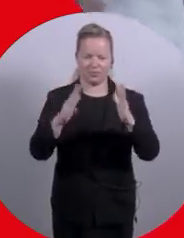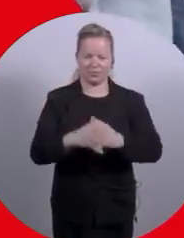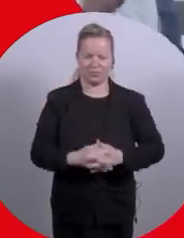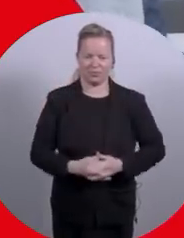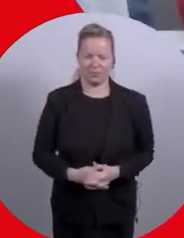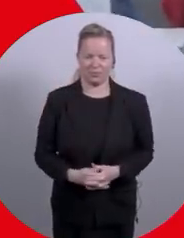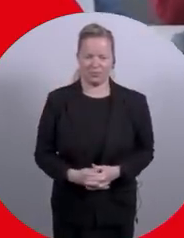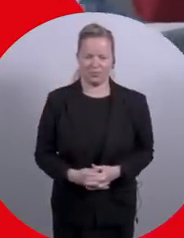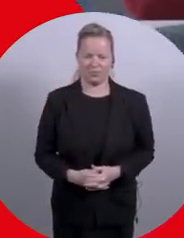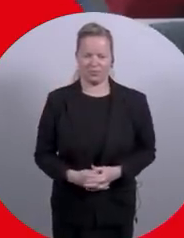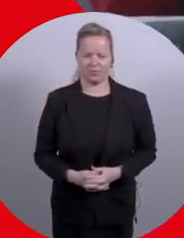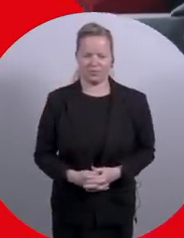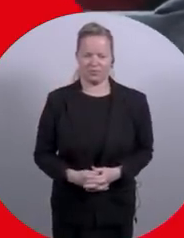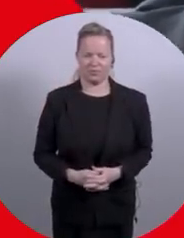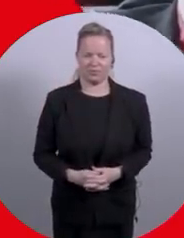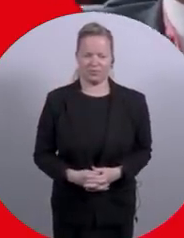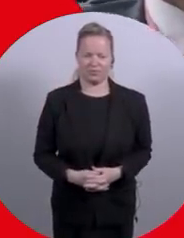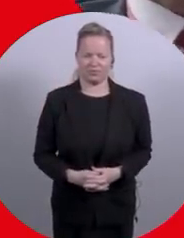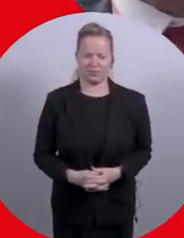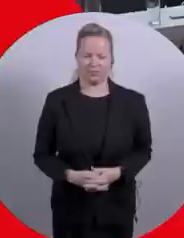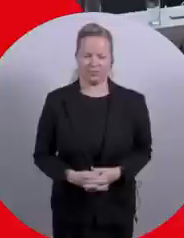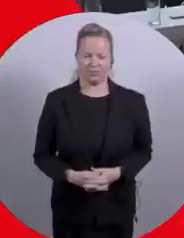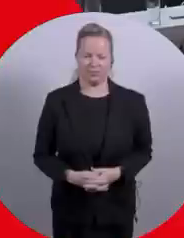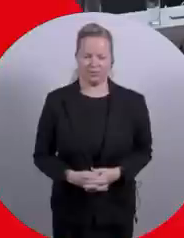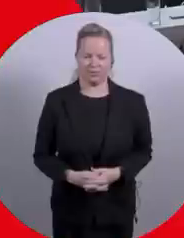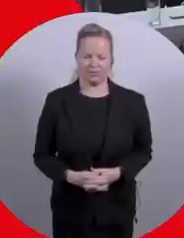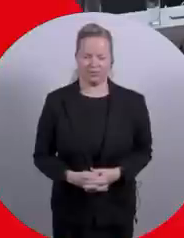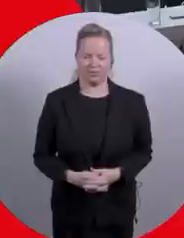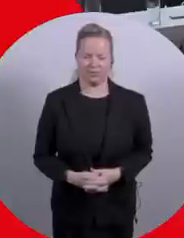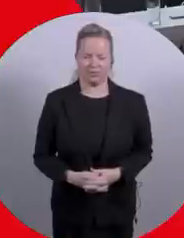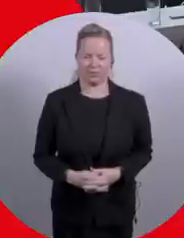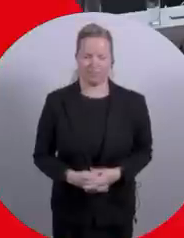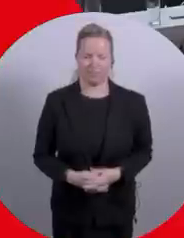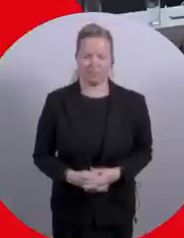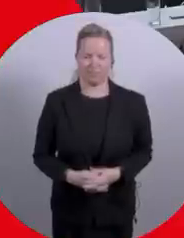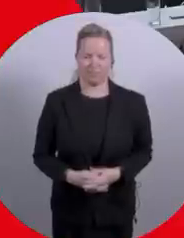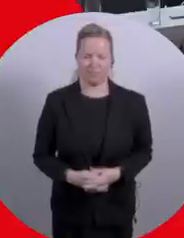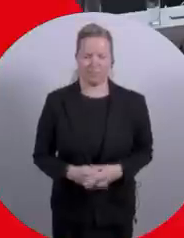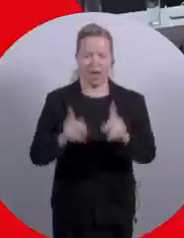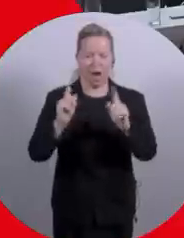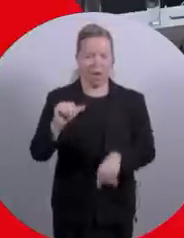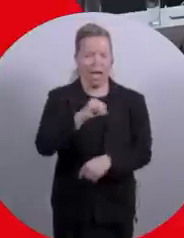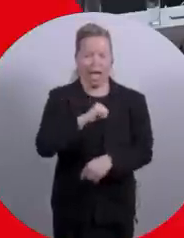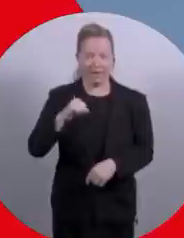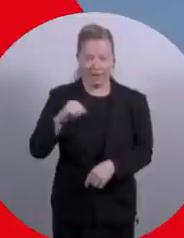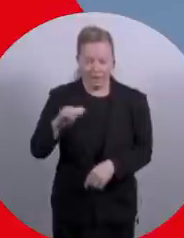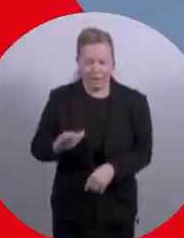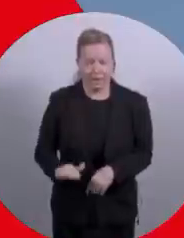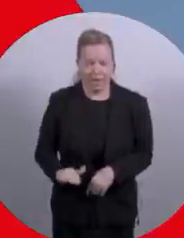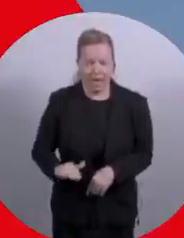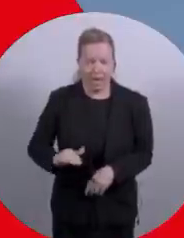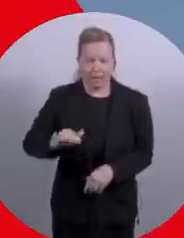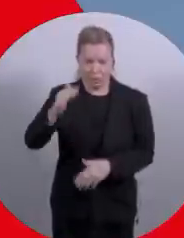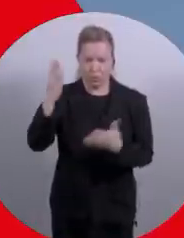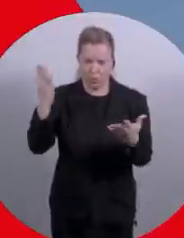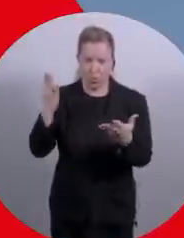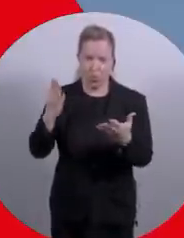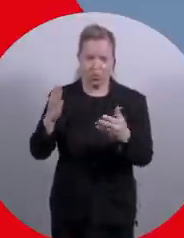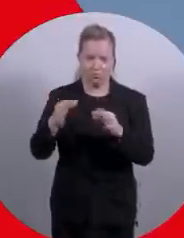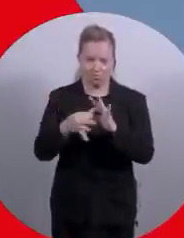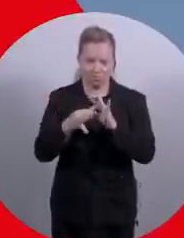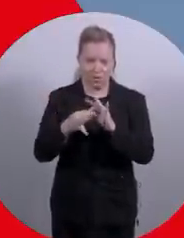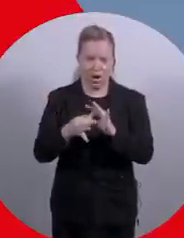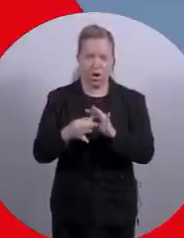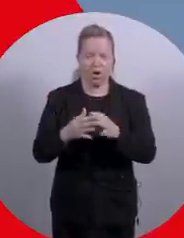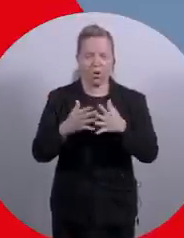das ist das ist auch das was meine eigene Kindheit bestimmt hat die Erfahrungen an Großbetrieb in der